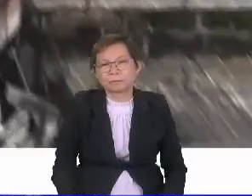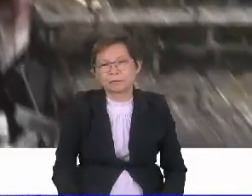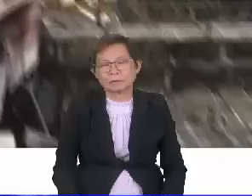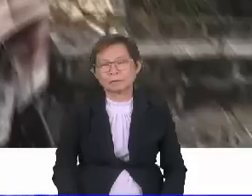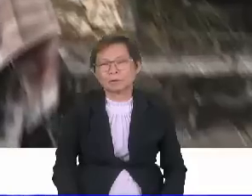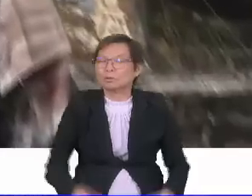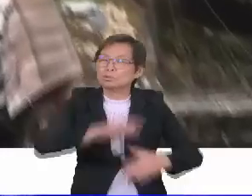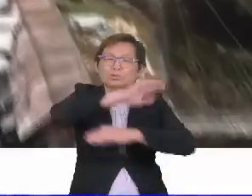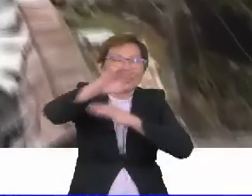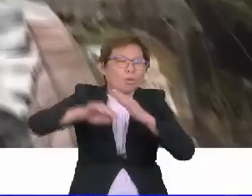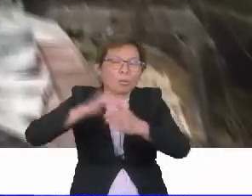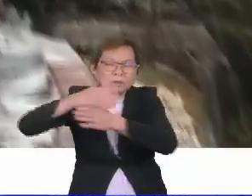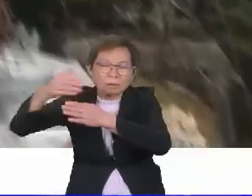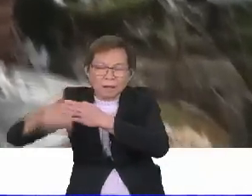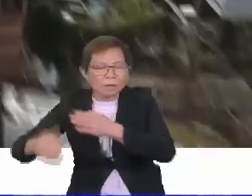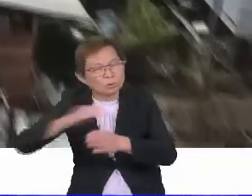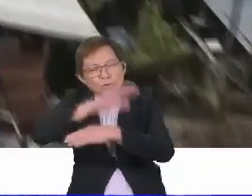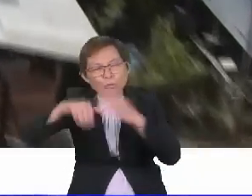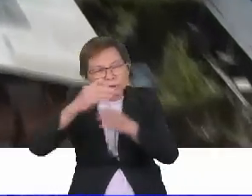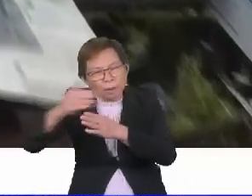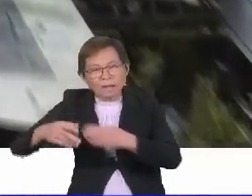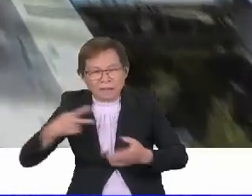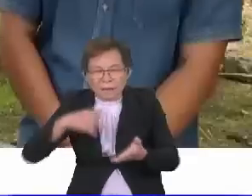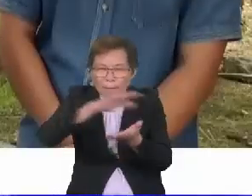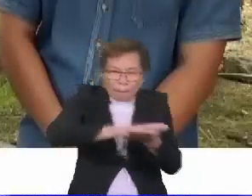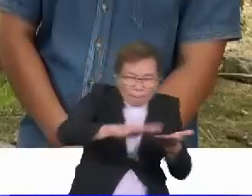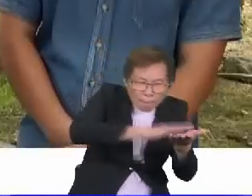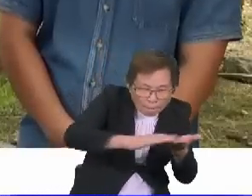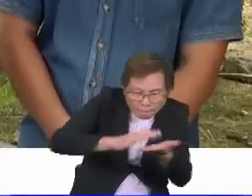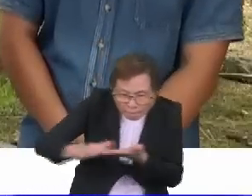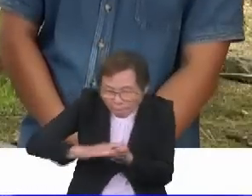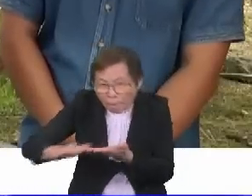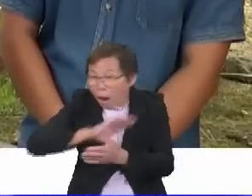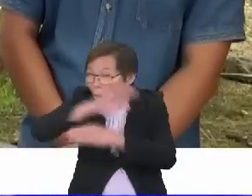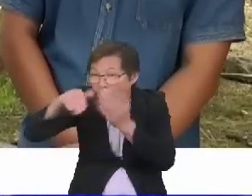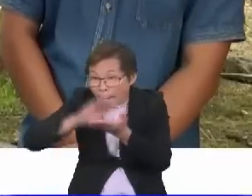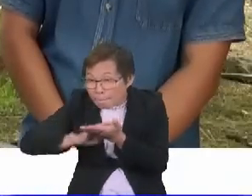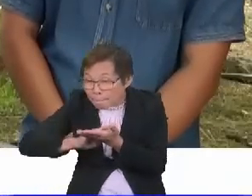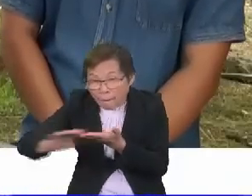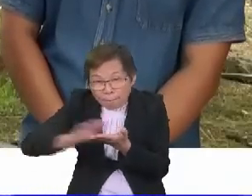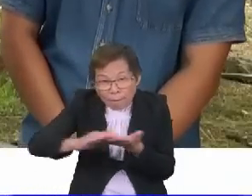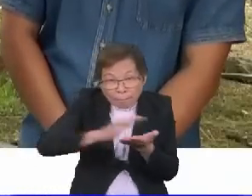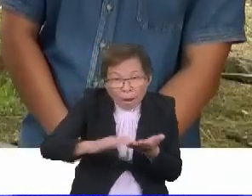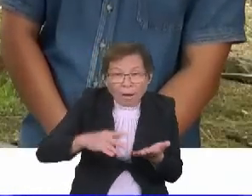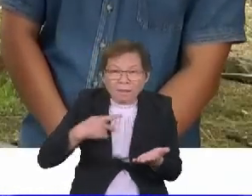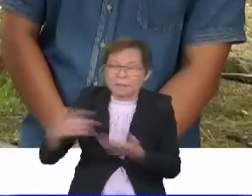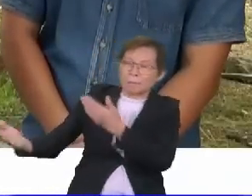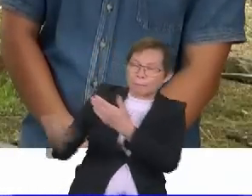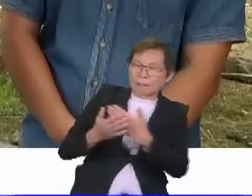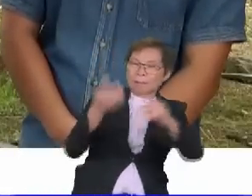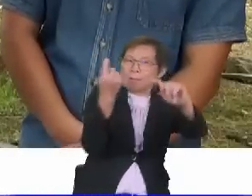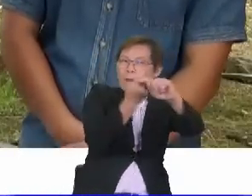cepat semua sudah selesai kita akan bersihkan kekuasaan ini dan kita akan benah kembali